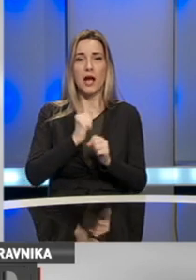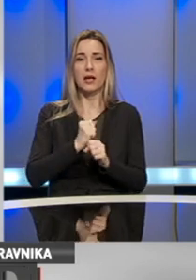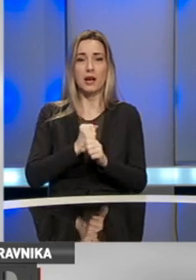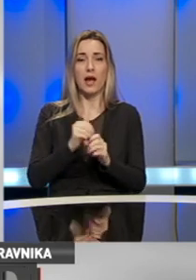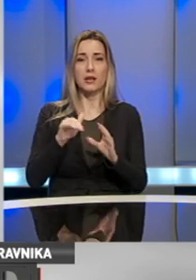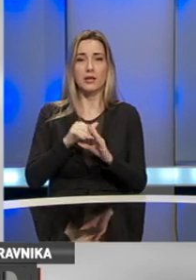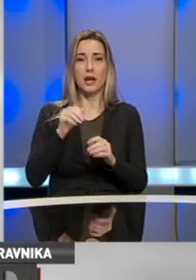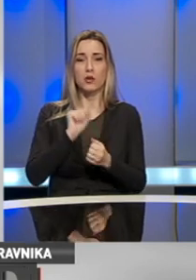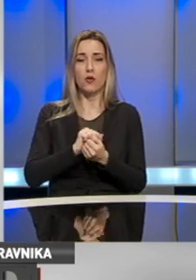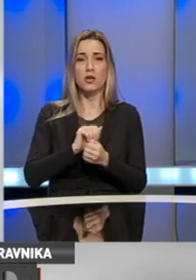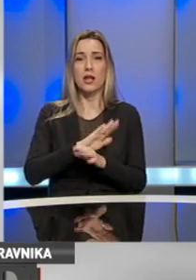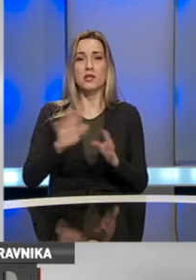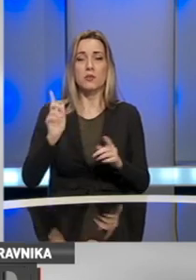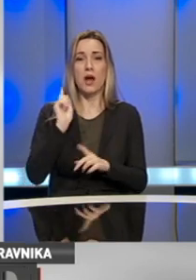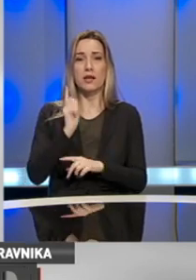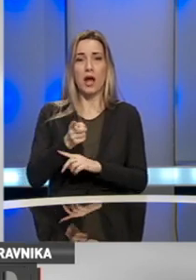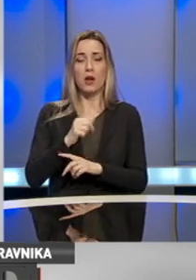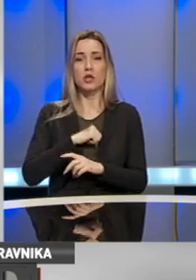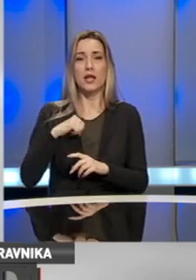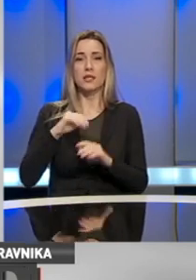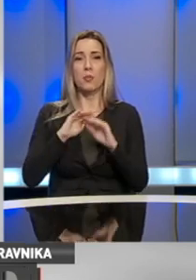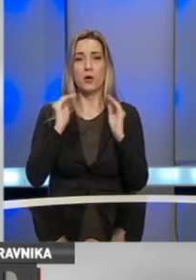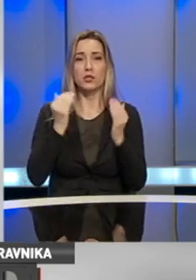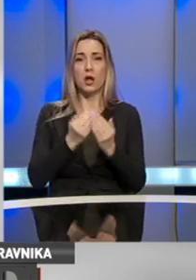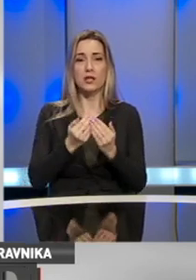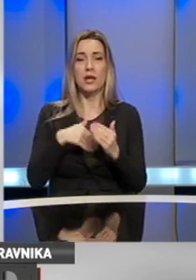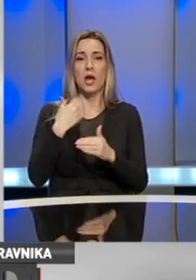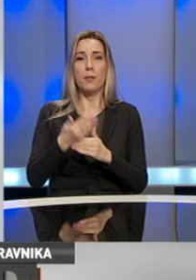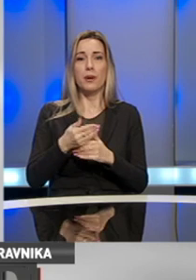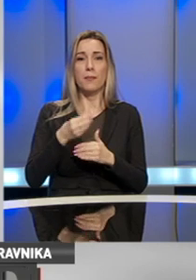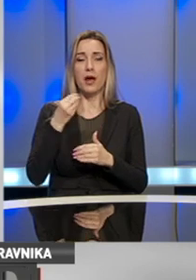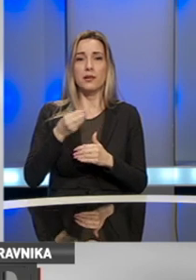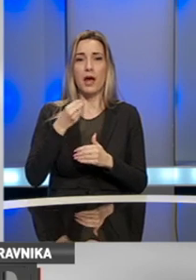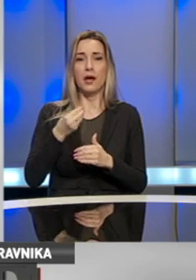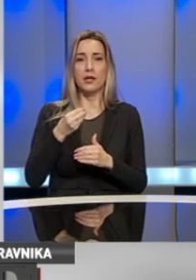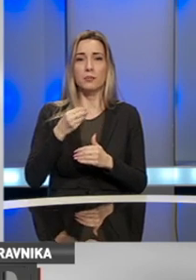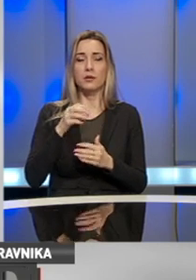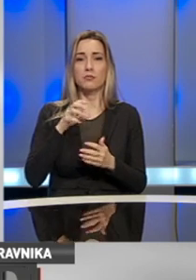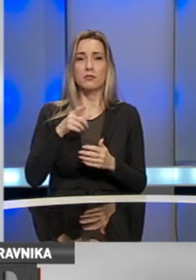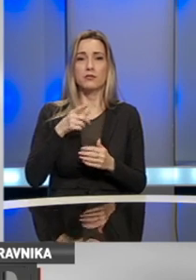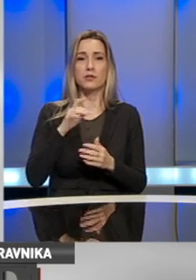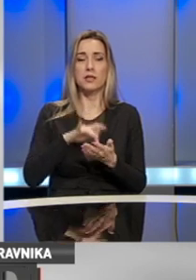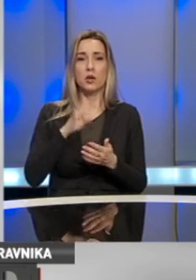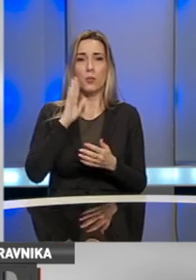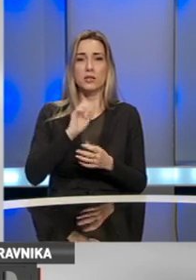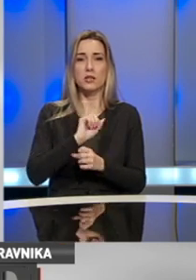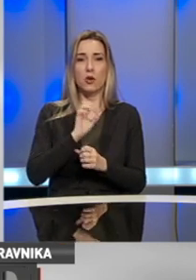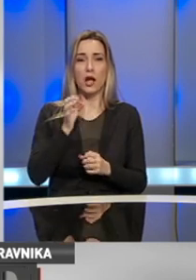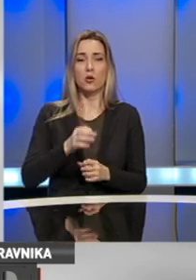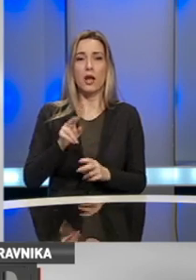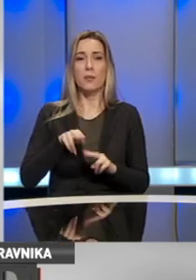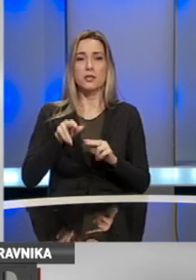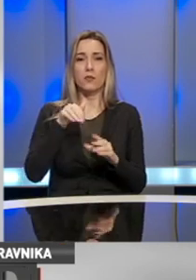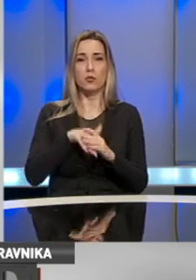tvornice, te da je svima naložena samoizolacija. Prema naredbi štaba civilne zaštite Srednjobosanskog kantona,